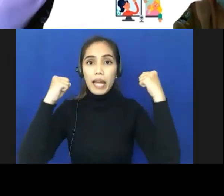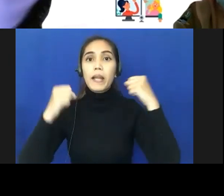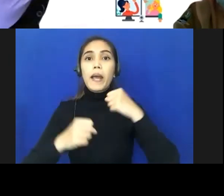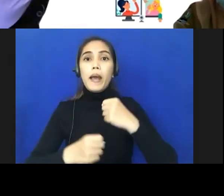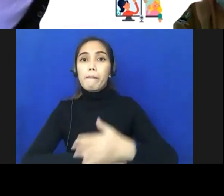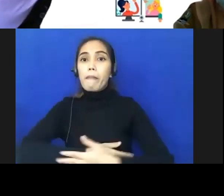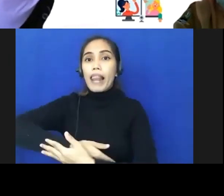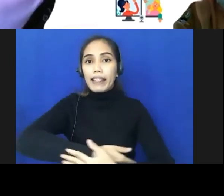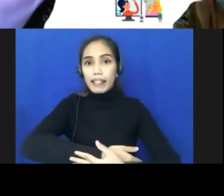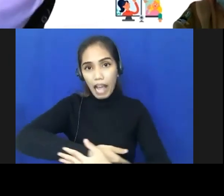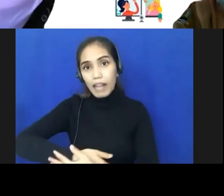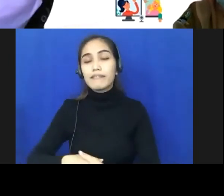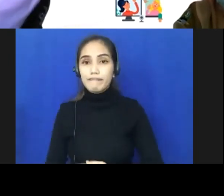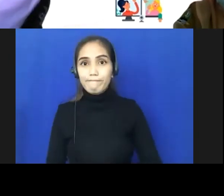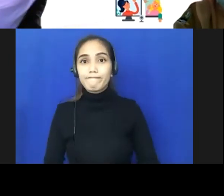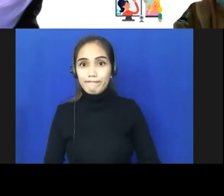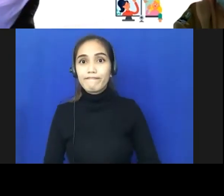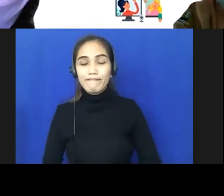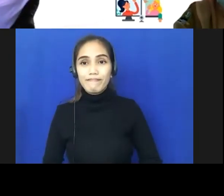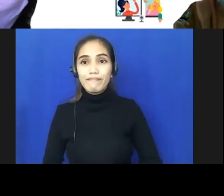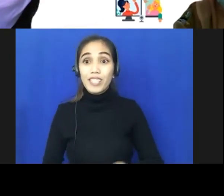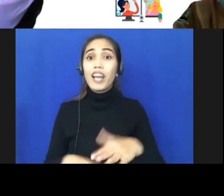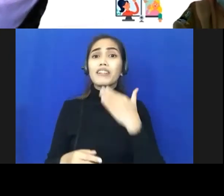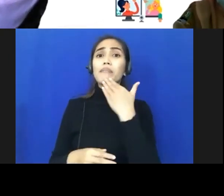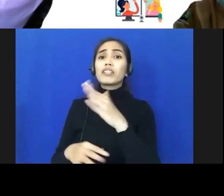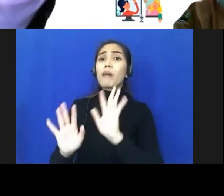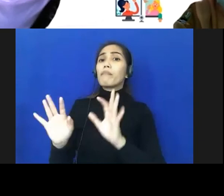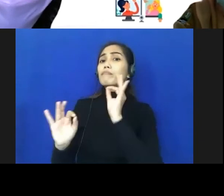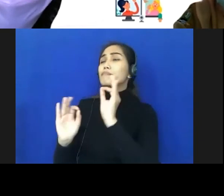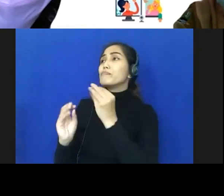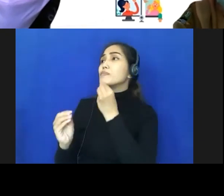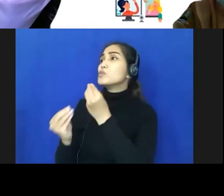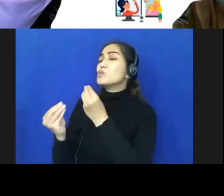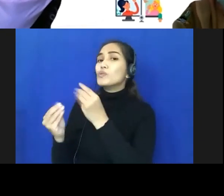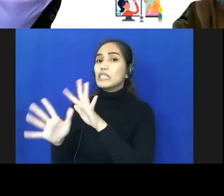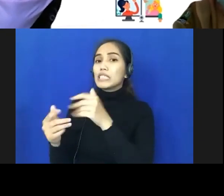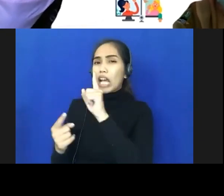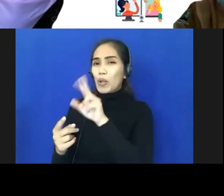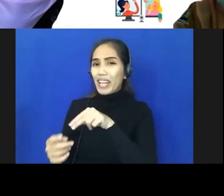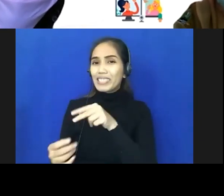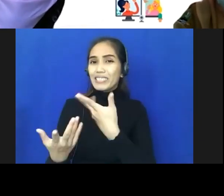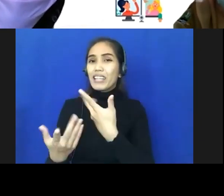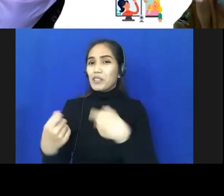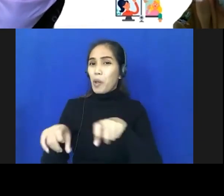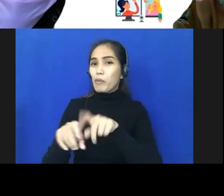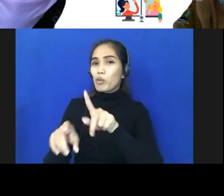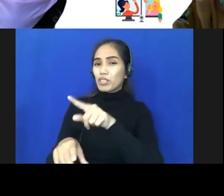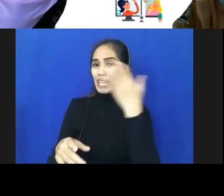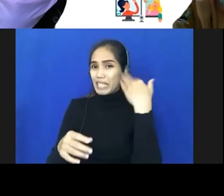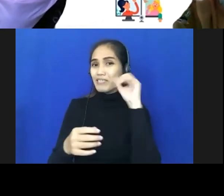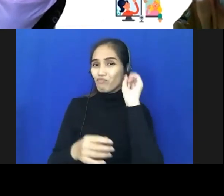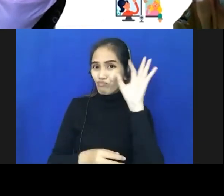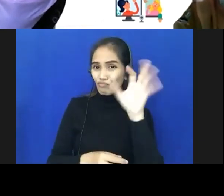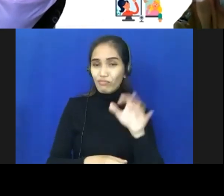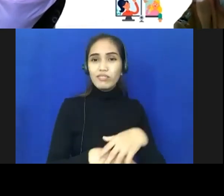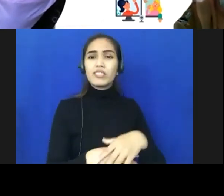saja, terima kasih Bu Hendy. Terima kasih. Satu lagi Dok, menyambung dari pernyataan dokter barusan. Kalau nggak salah tadi